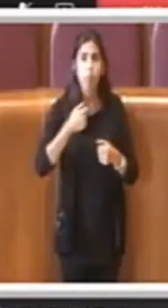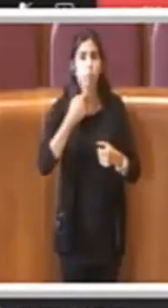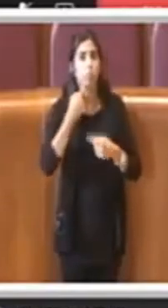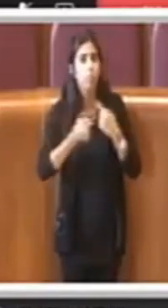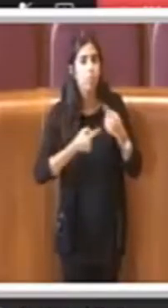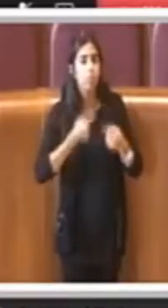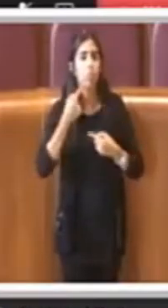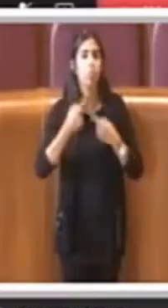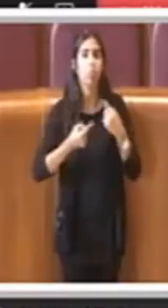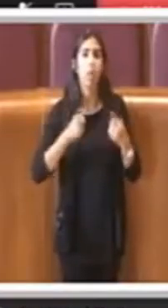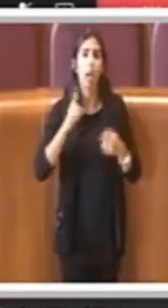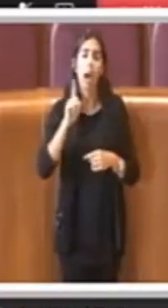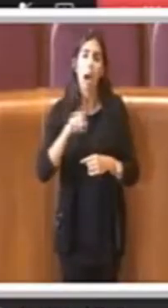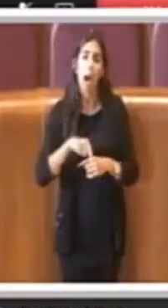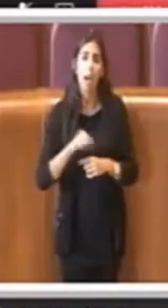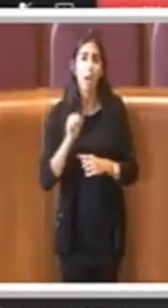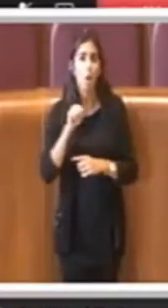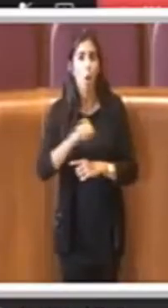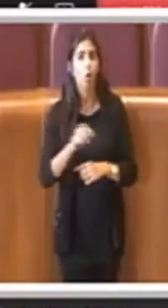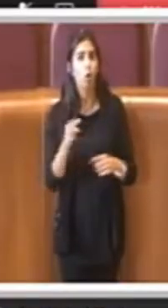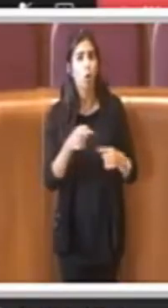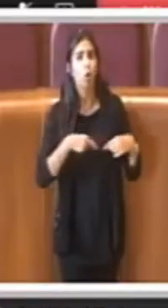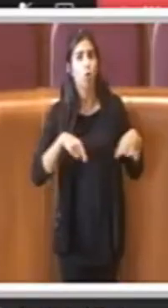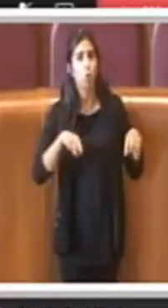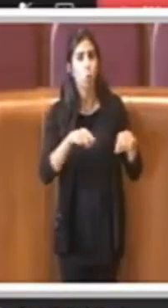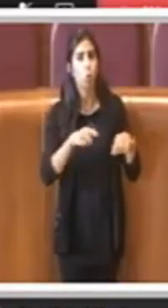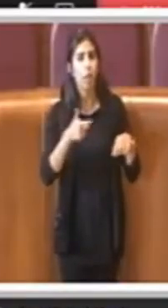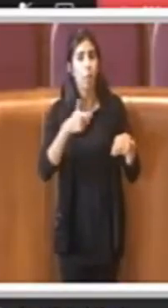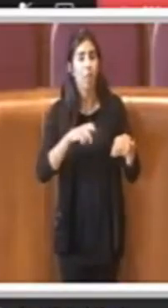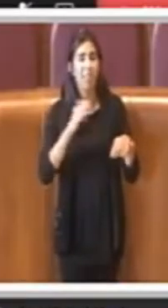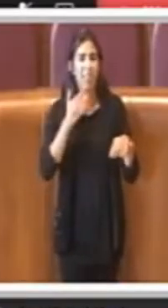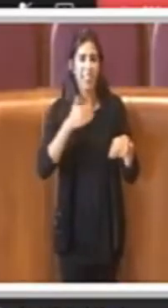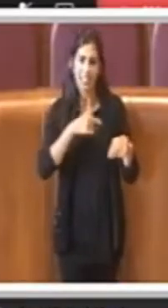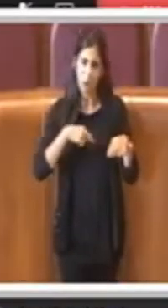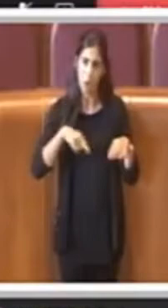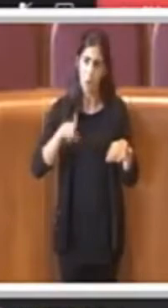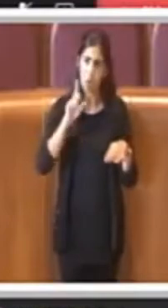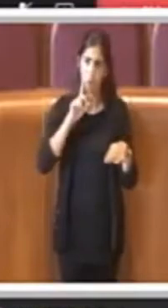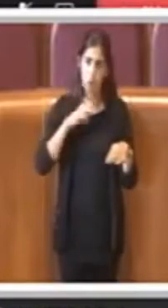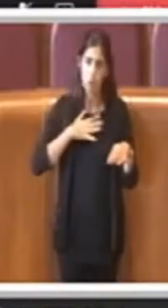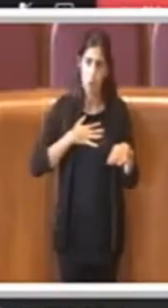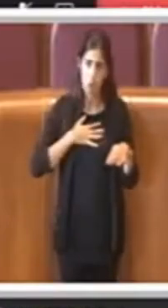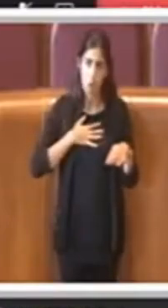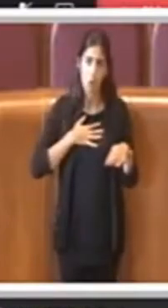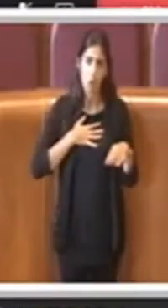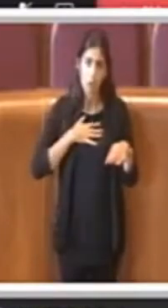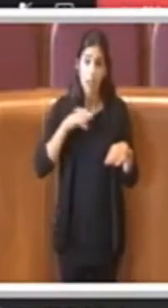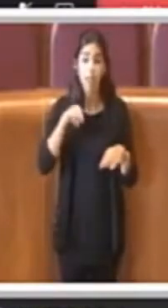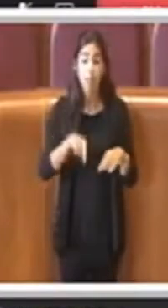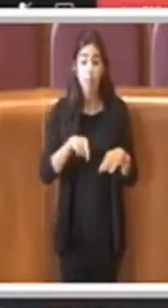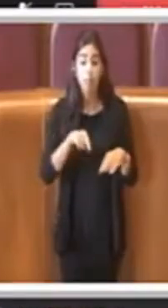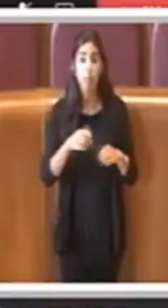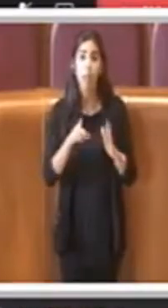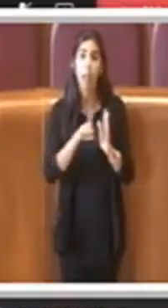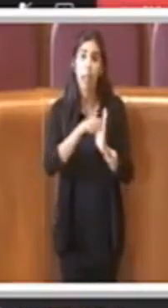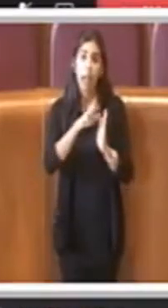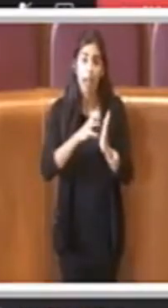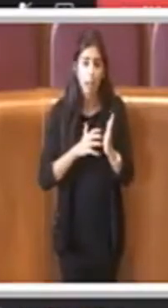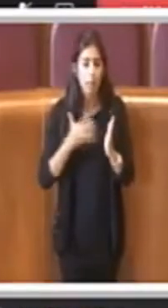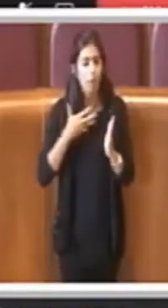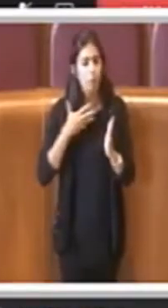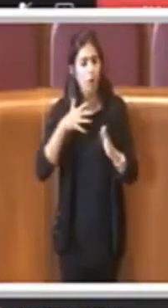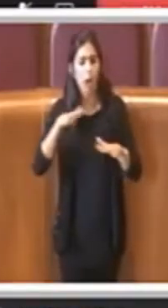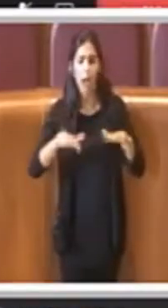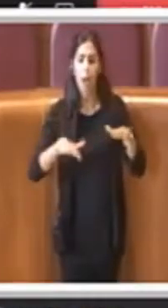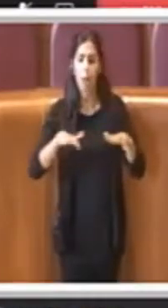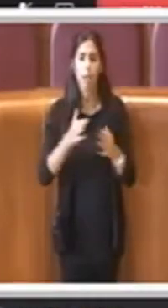nei confronti della Giunta, perché dal nostro punto di vista in realtà qui abbiamo una perfetta e un perfetto equilibrio tra